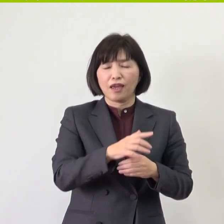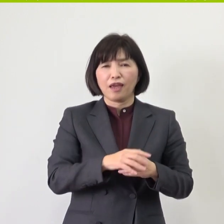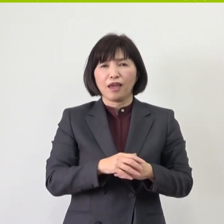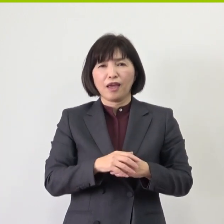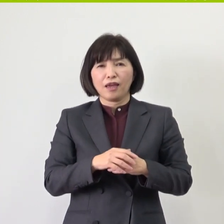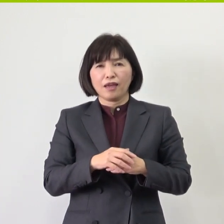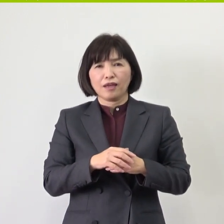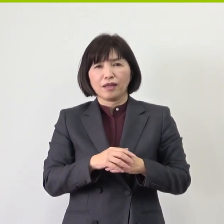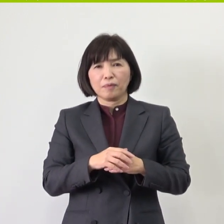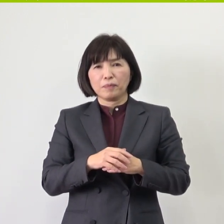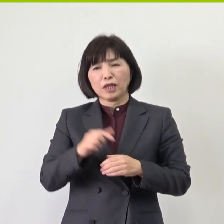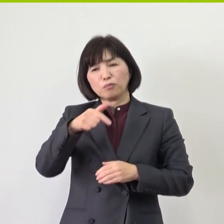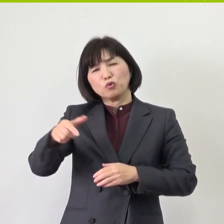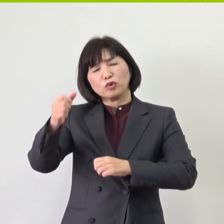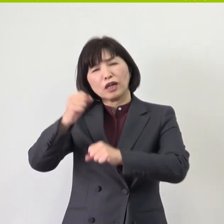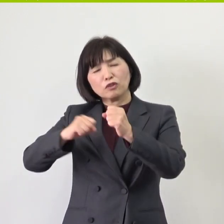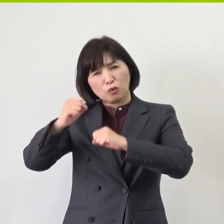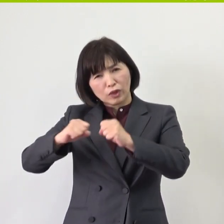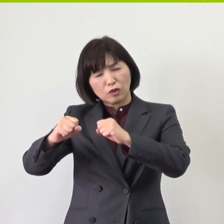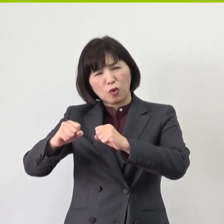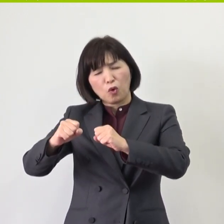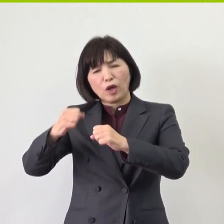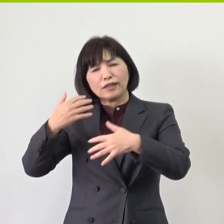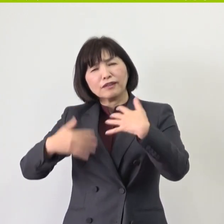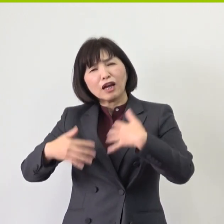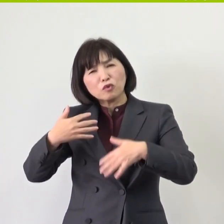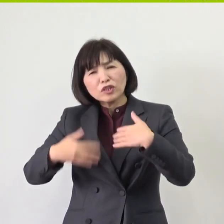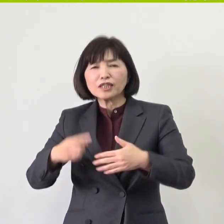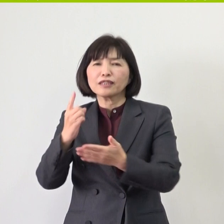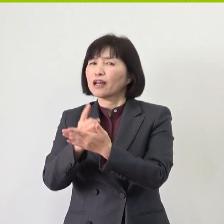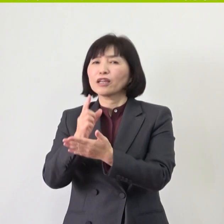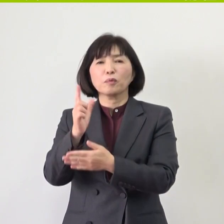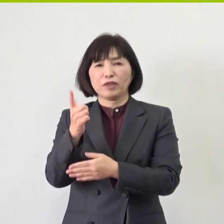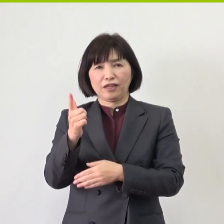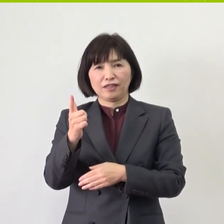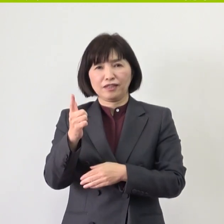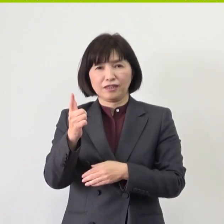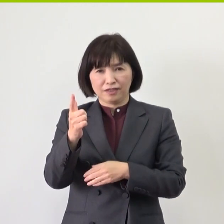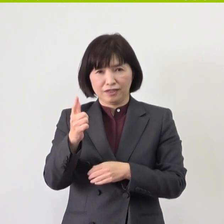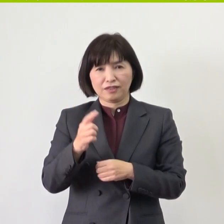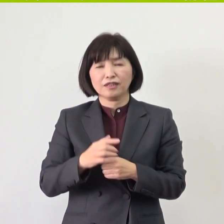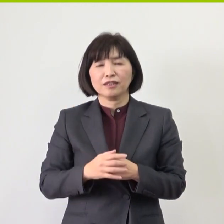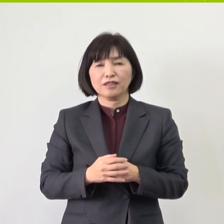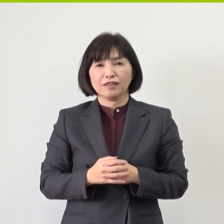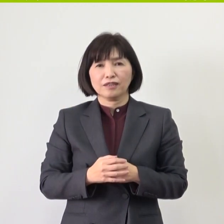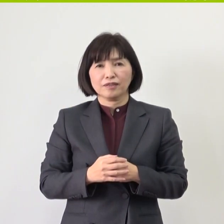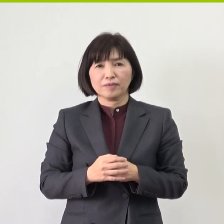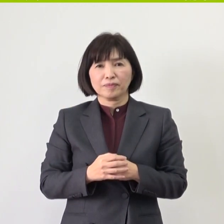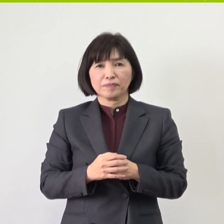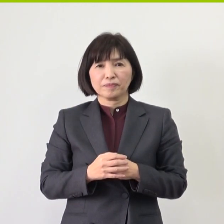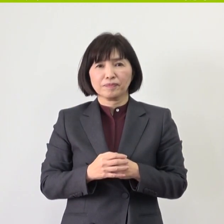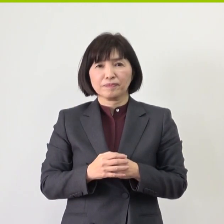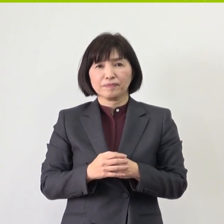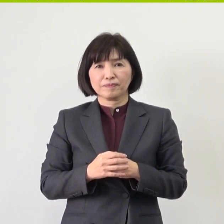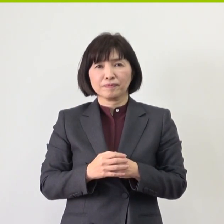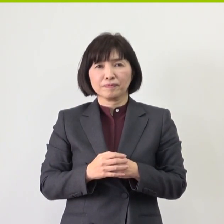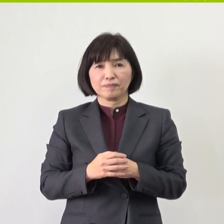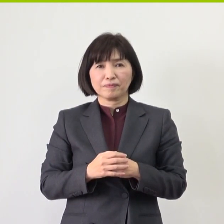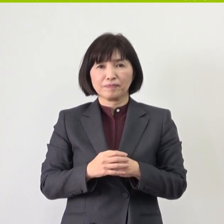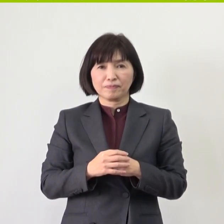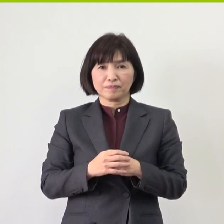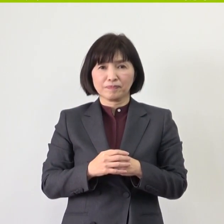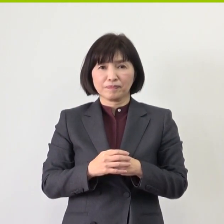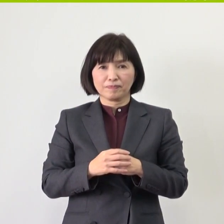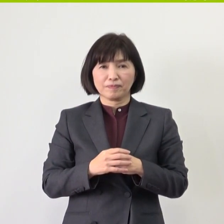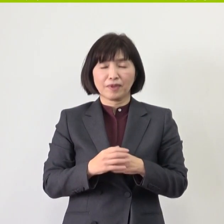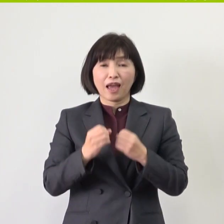また部活動をはじめ楽しい高校生活だけが送れればいいというわけでも必ずしもないだろう。その第